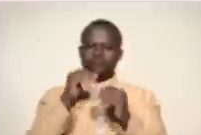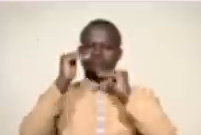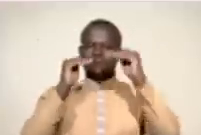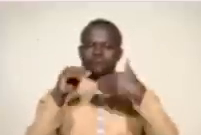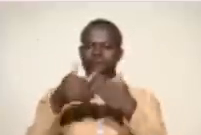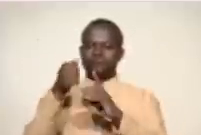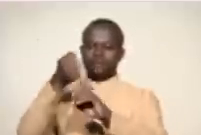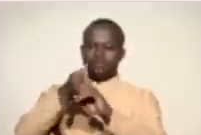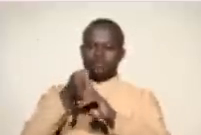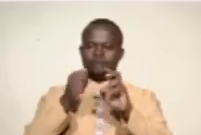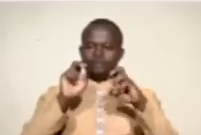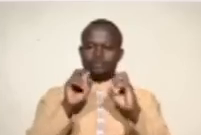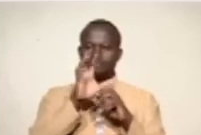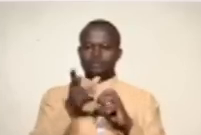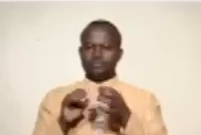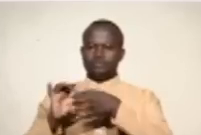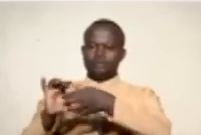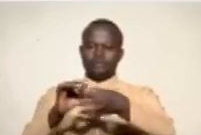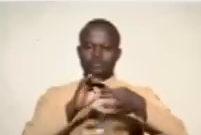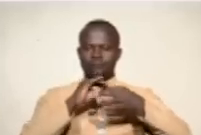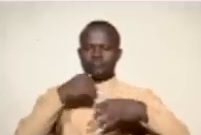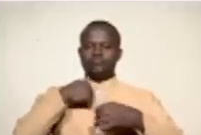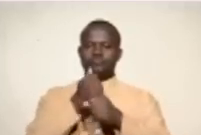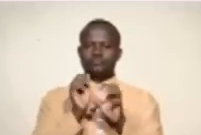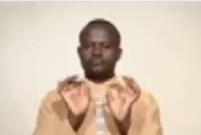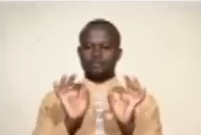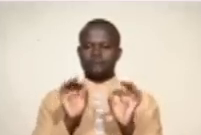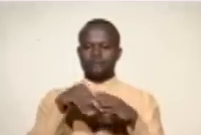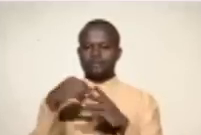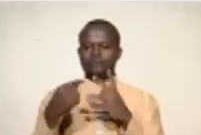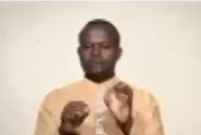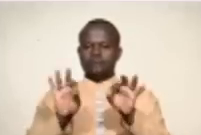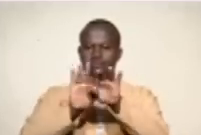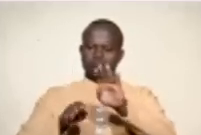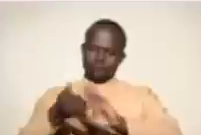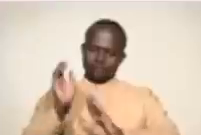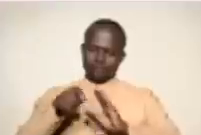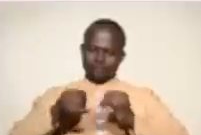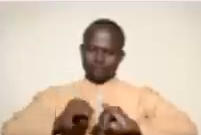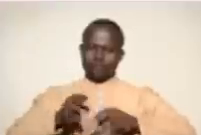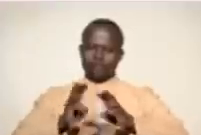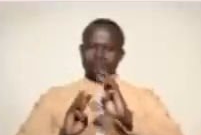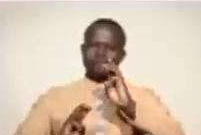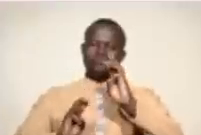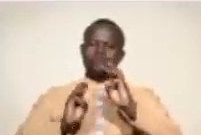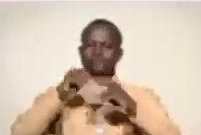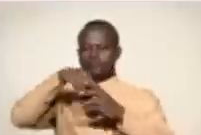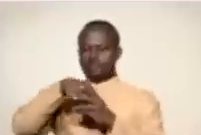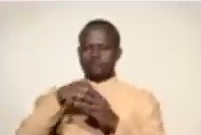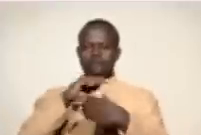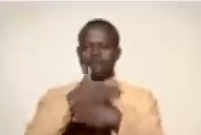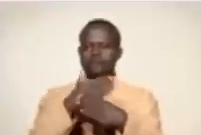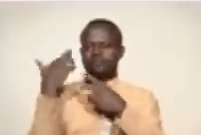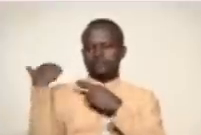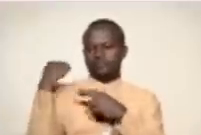no guharanira ko umuryango wa Afurika yunze ubumwe ugira imikorere inoze. Mu byihutirwa tugomba gushyira mu bikorwa mu buryo bwihuse harimo gusangira